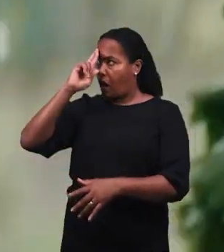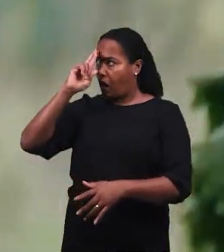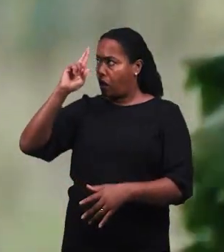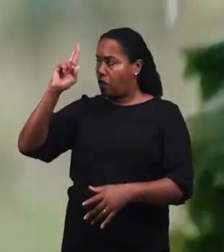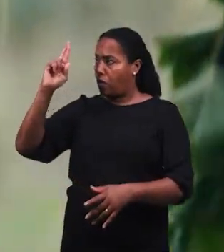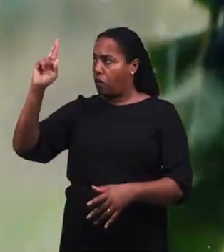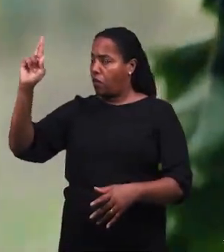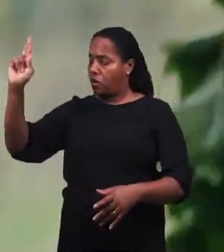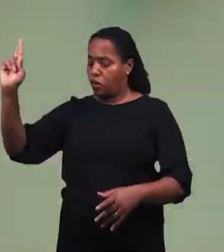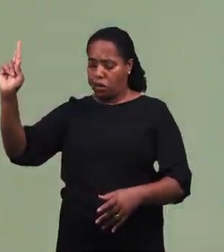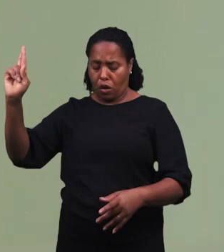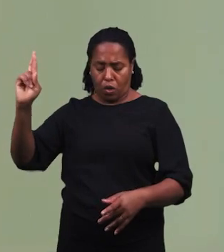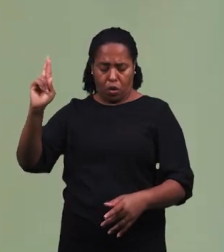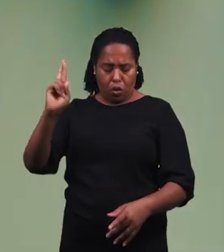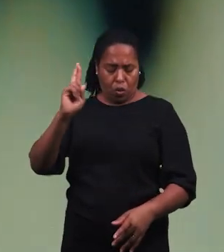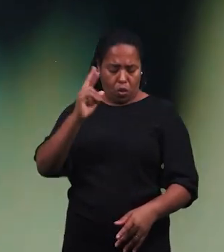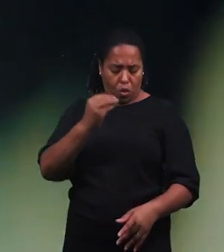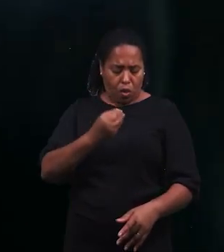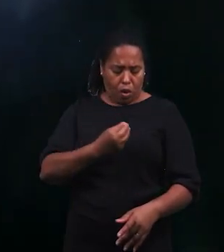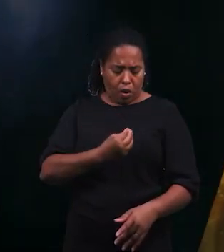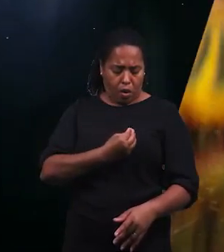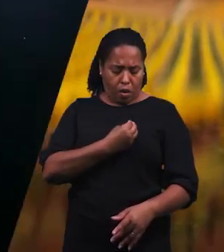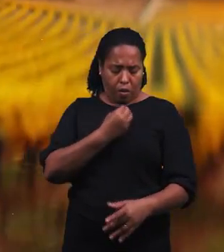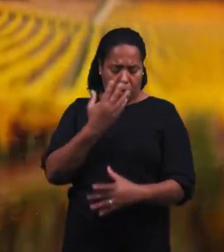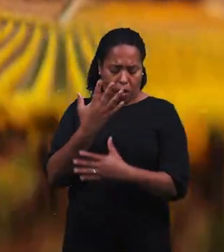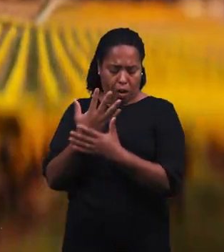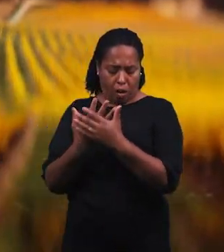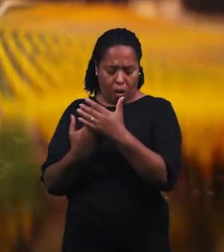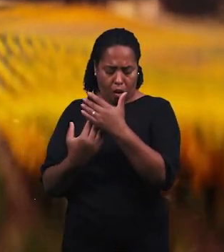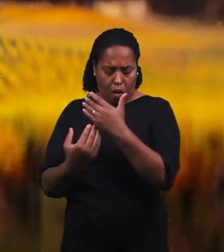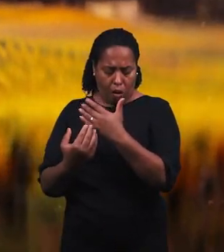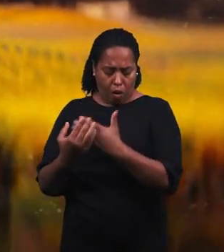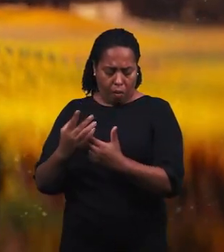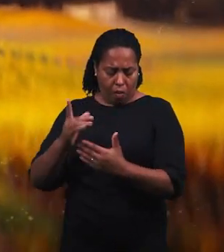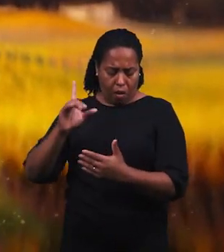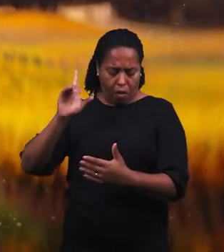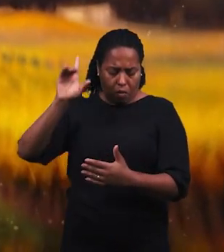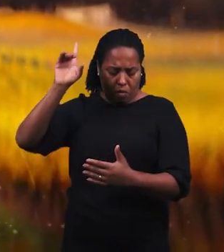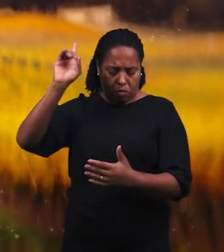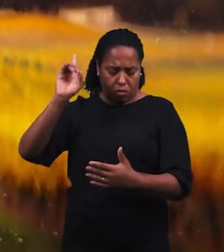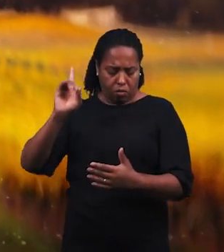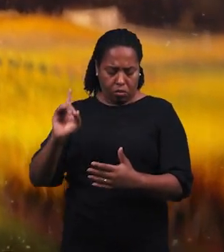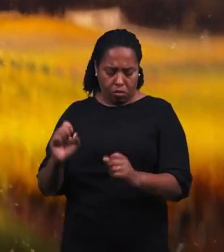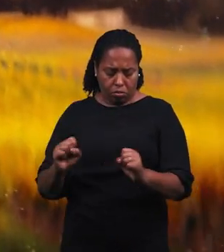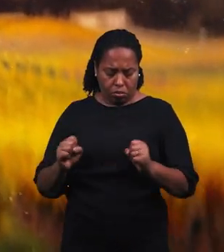который Ты насадил в наших жизнях десницею Своею.